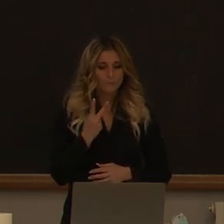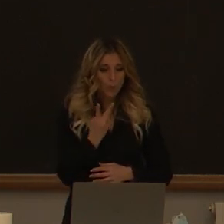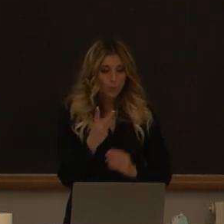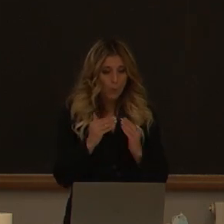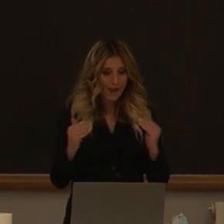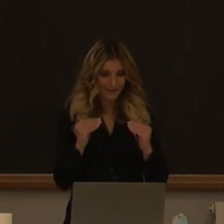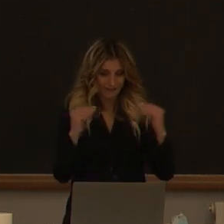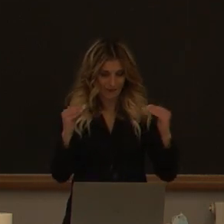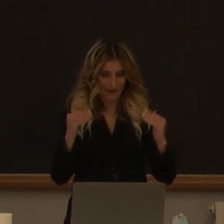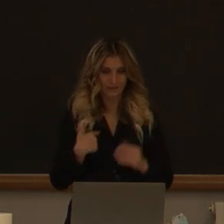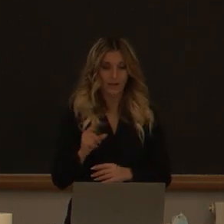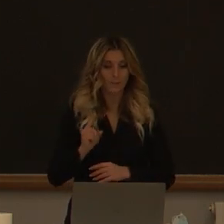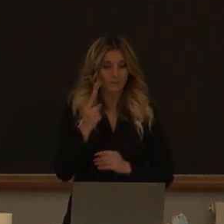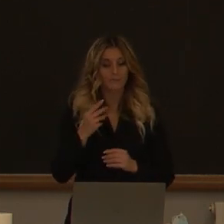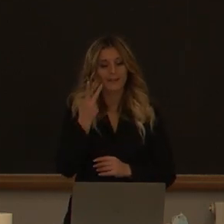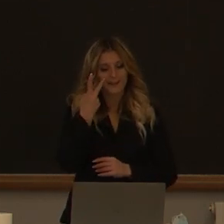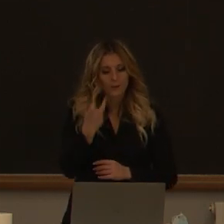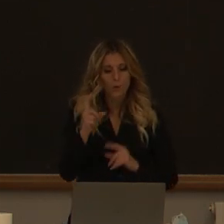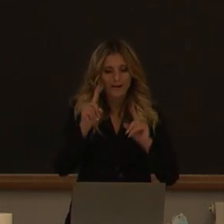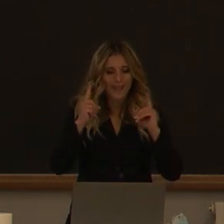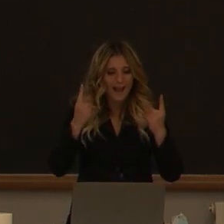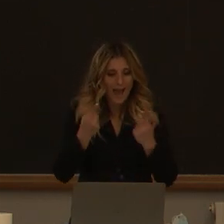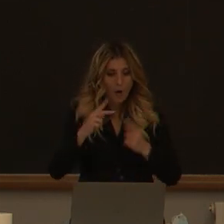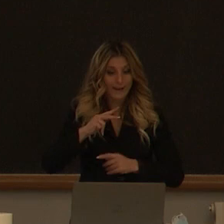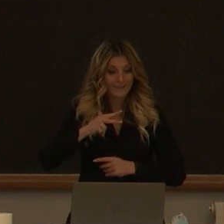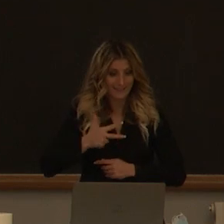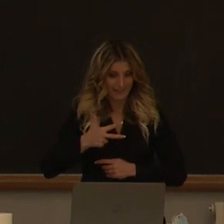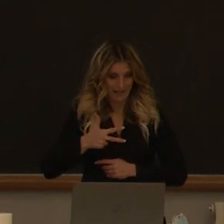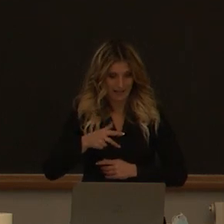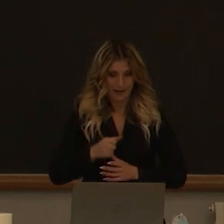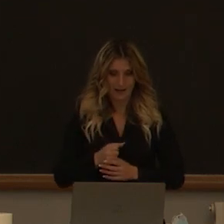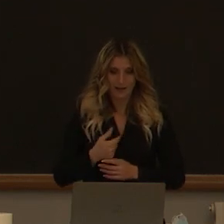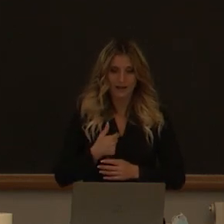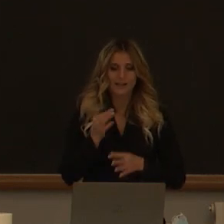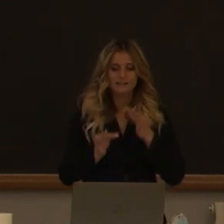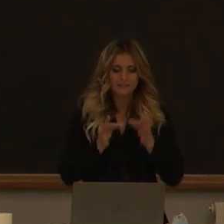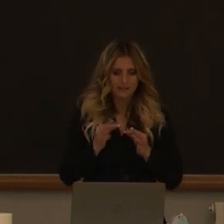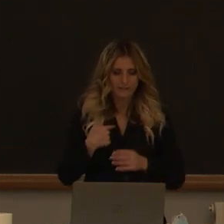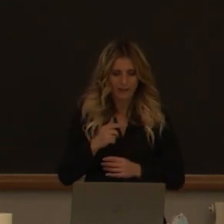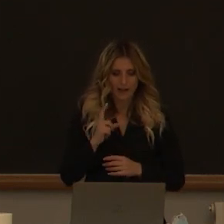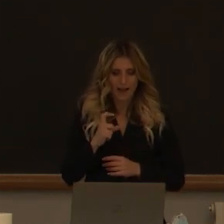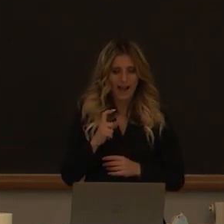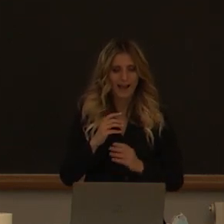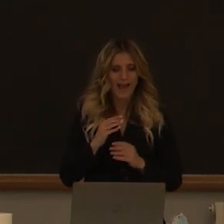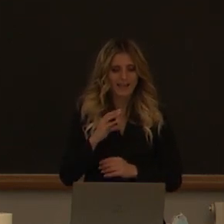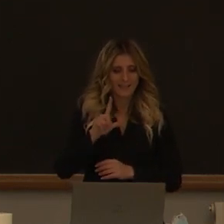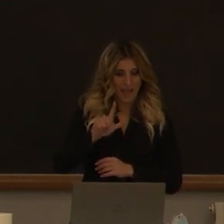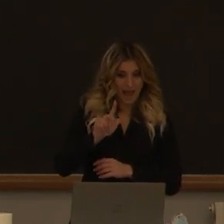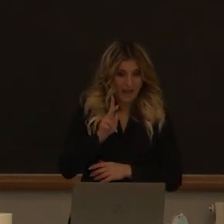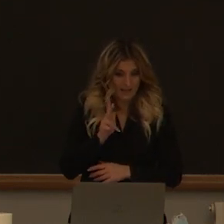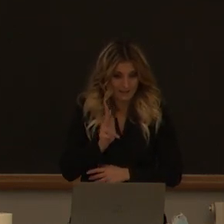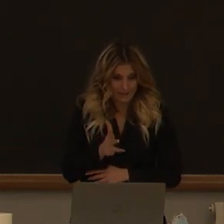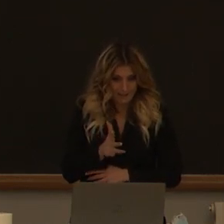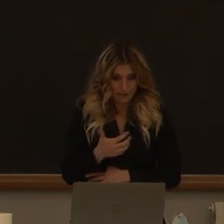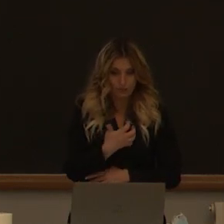un livello che è quello che riguarda le lauree triennali, ovvero quelle della classe L13 nell'ambito